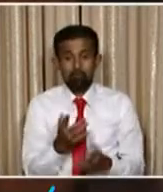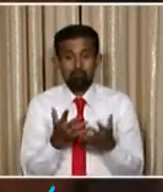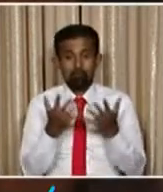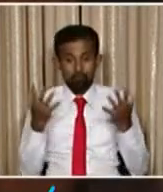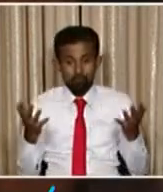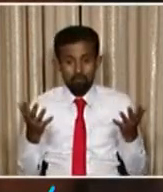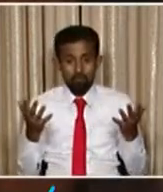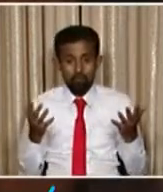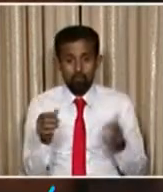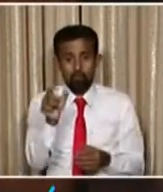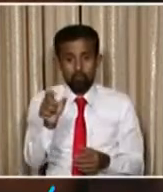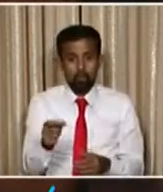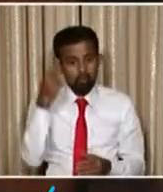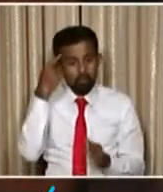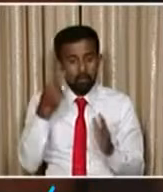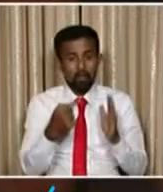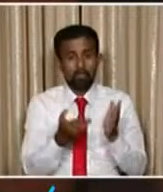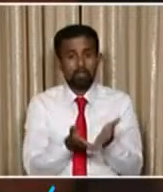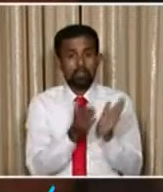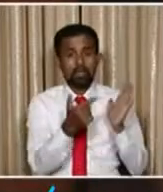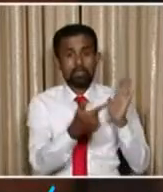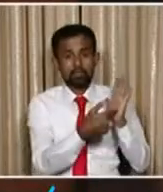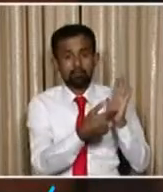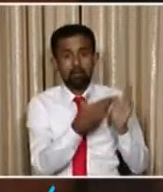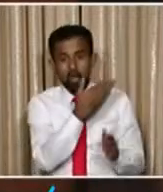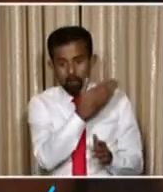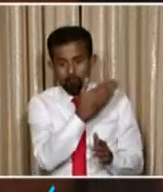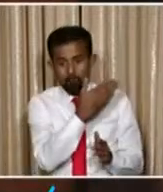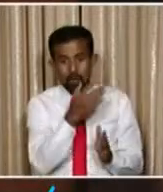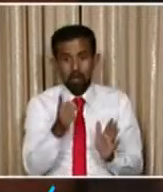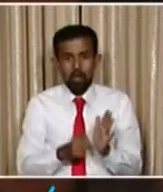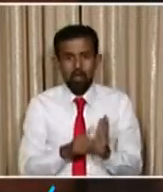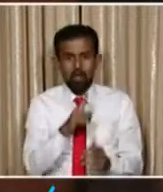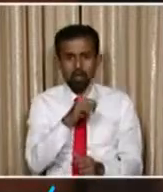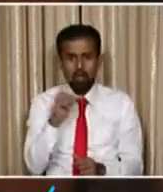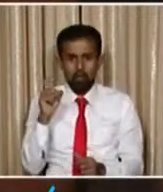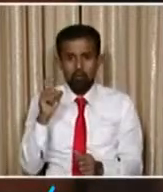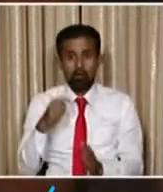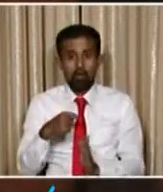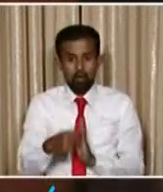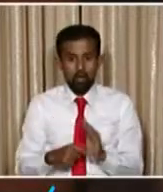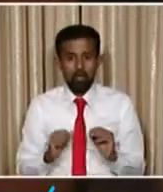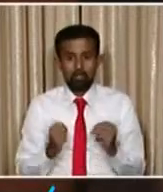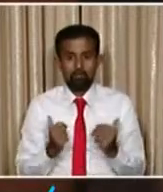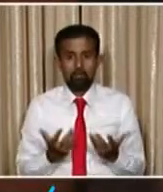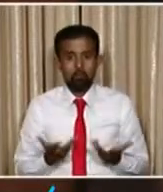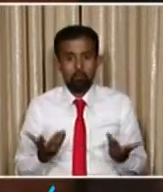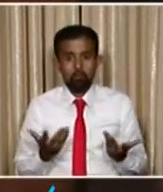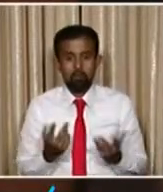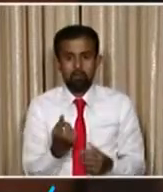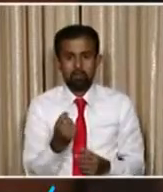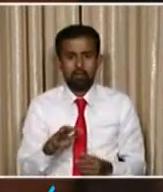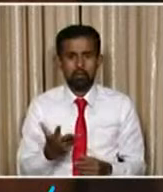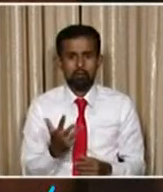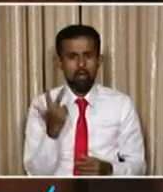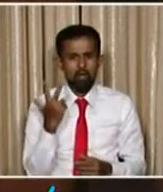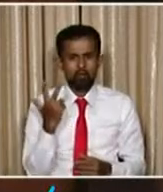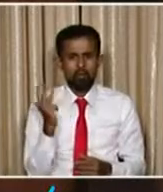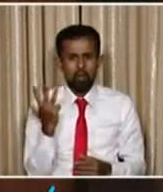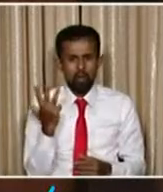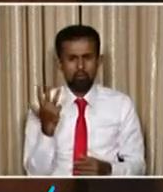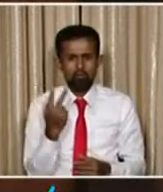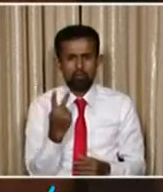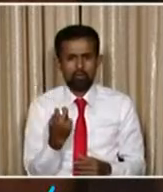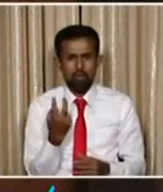මොකද ඔබතුමා දන්නවා තමිල්නාඩුවේ ඉන්නවා මං හිතන්නේ ලක්ෂ එකහමාරක් දෙයක් විතර ලංකාවේ ජීවත් වෙන්න බැරි නිසා 1980 ගණන් වල 90 ගණන්